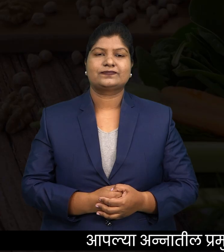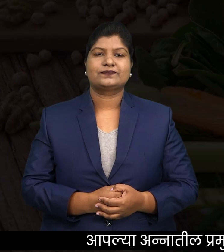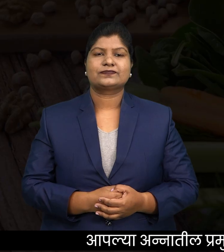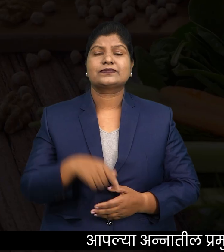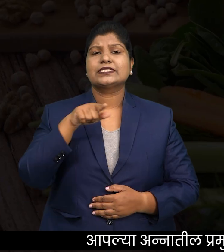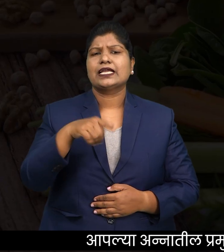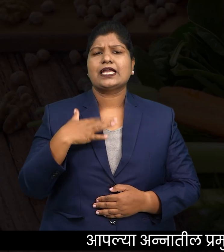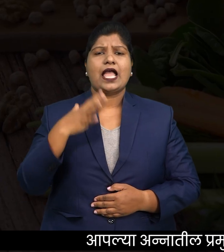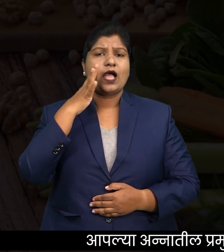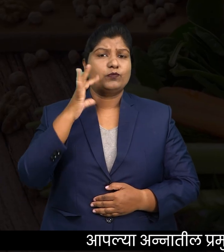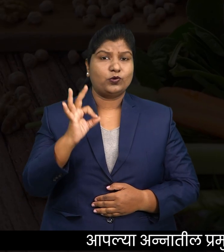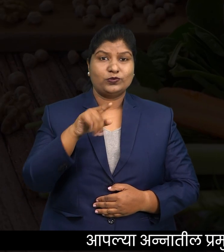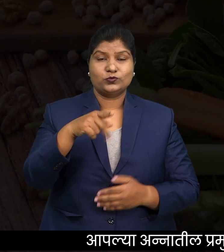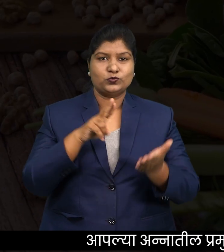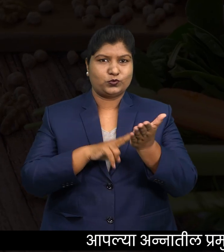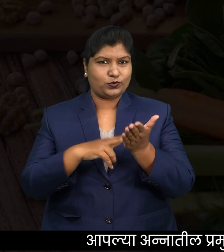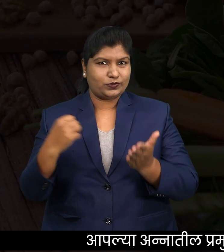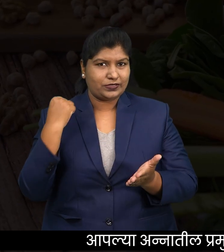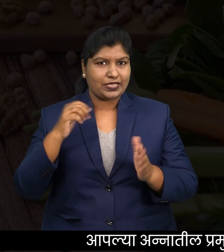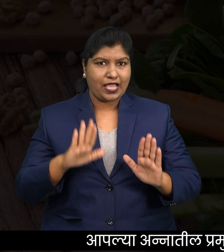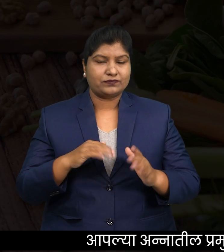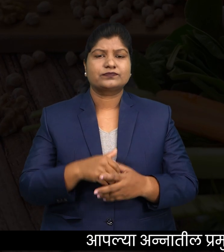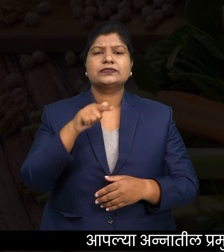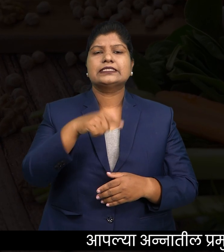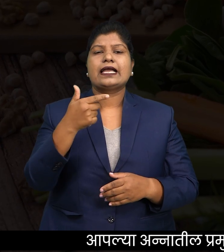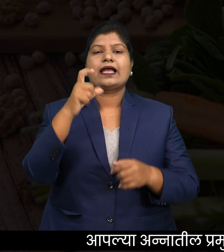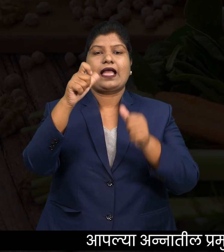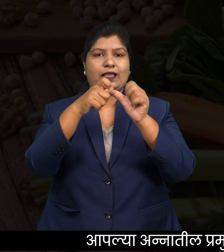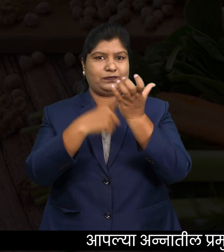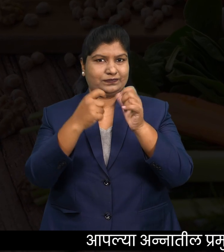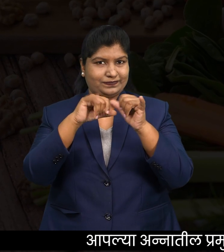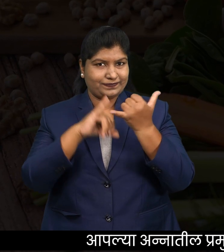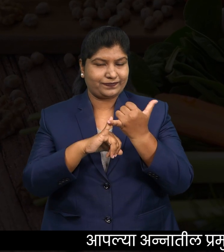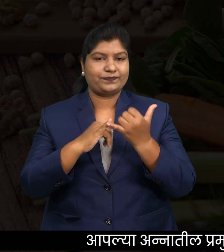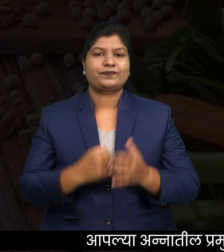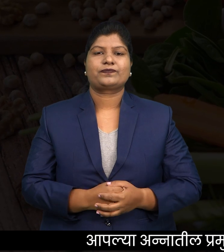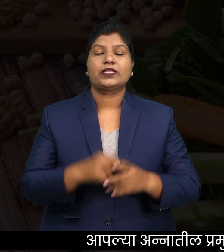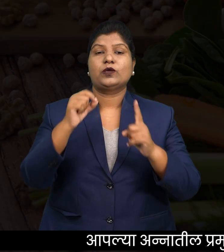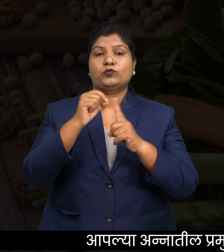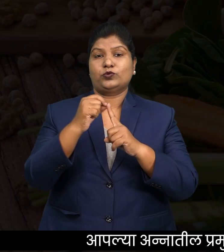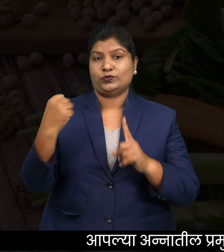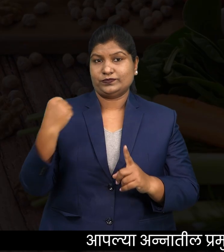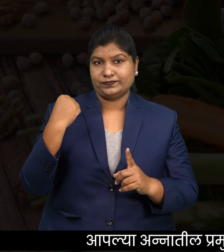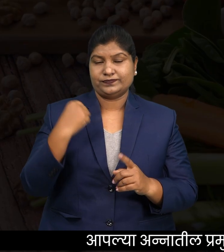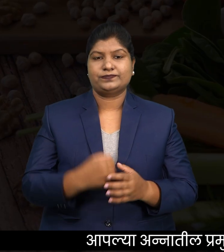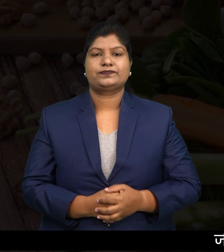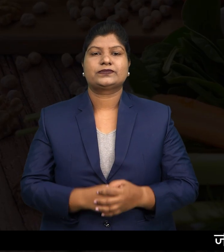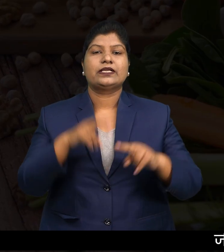आपल्या अन्नातील प्रमुख पोषक तत्वे म्हणजे कर्बोदके, प्रथिने, चरबी,